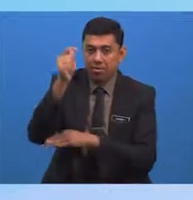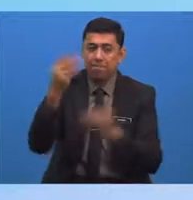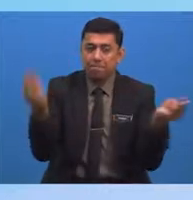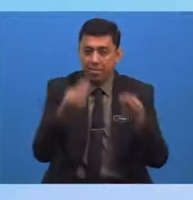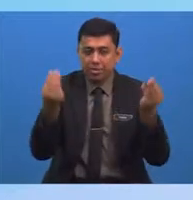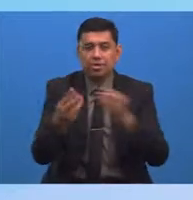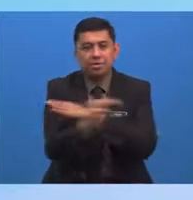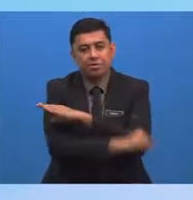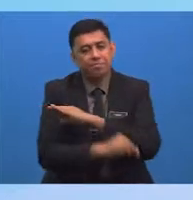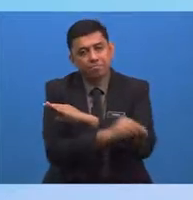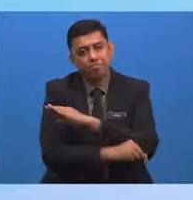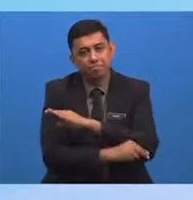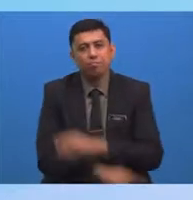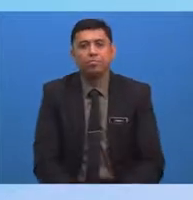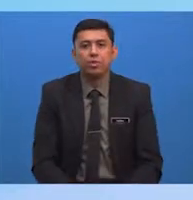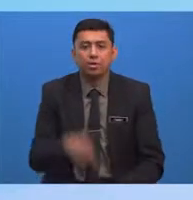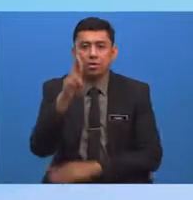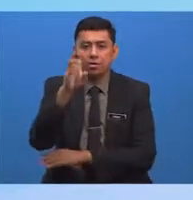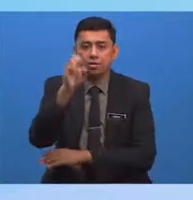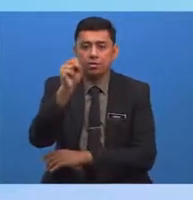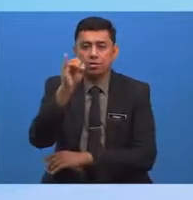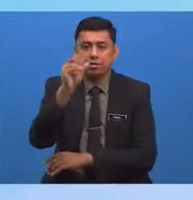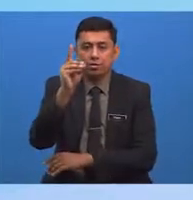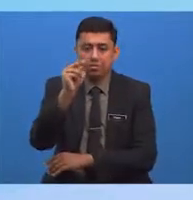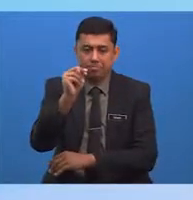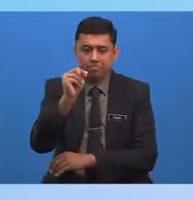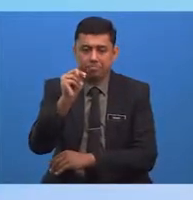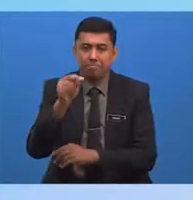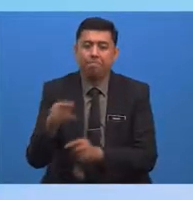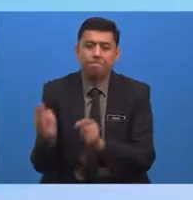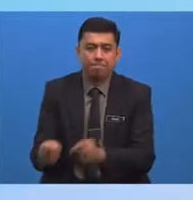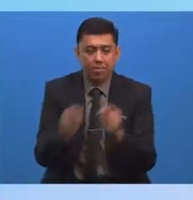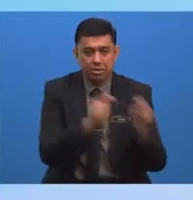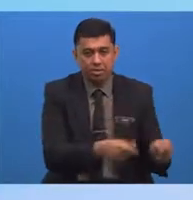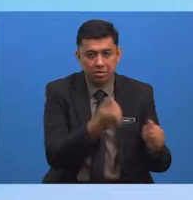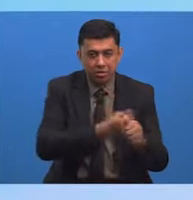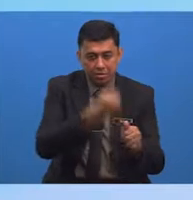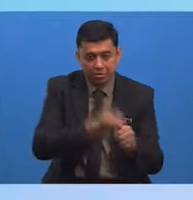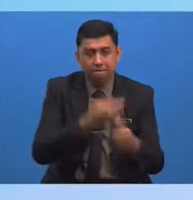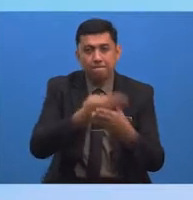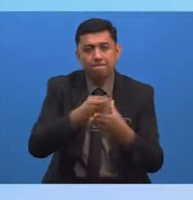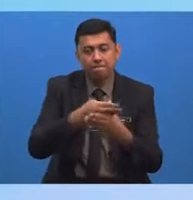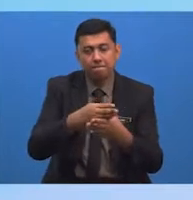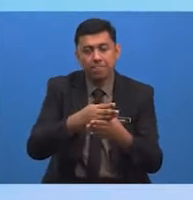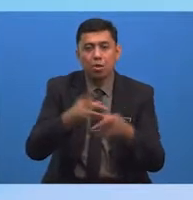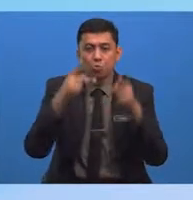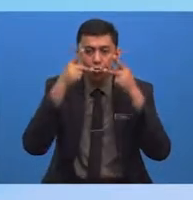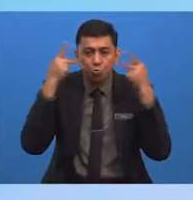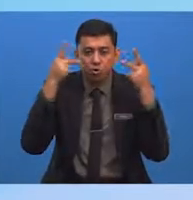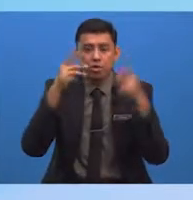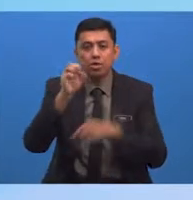dan Majlis Negeri. Residen pula mengetuai pentadbiran di setiap bahagian yang terdiri pada